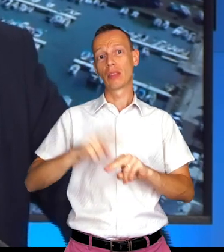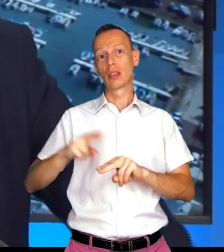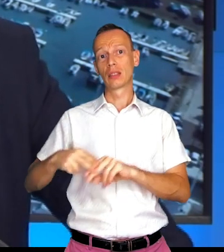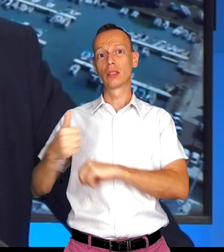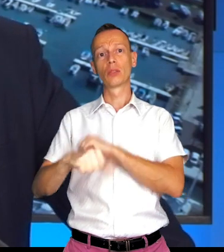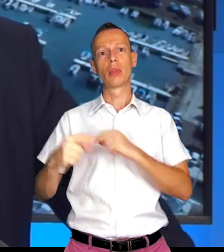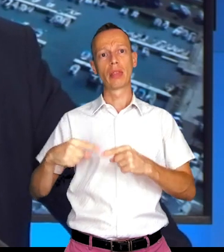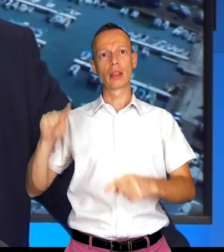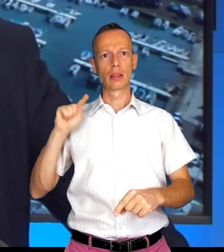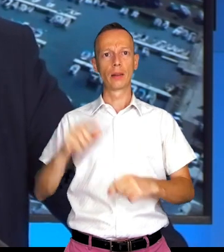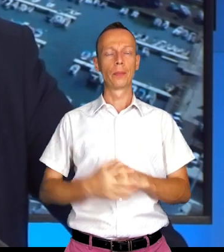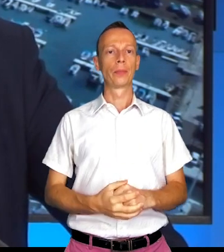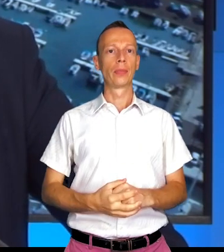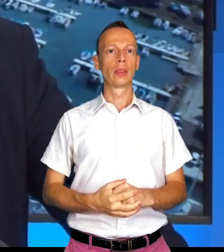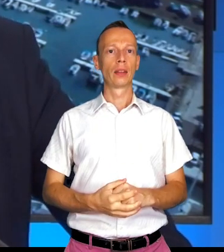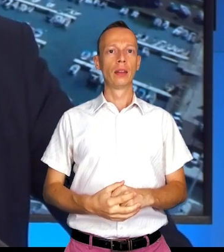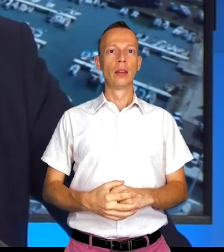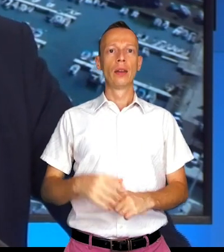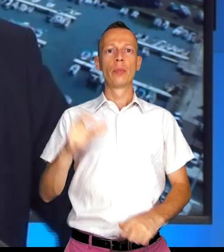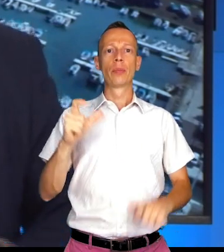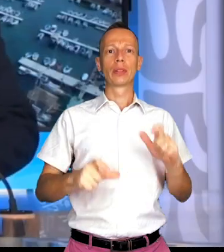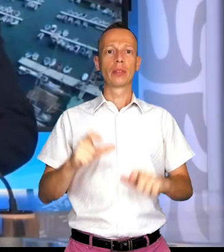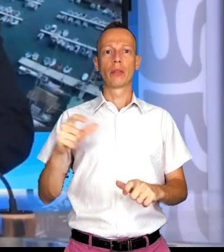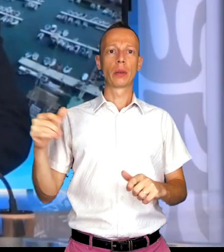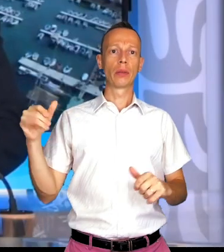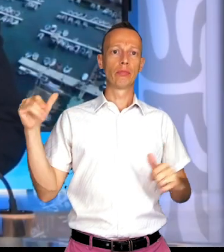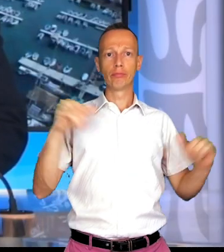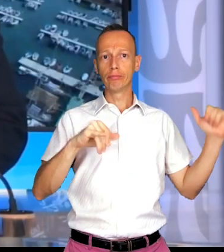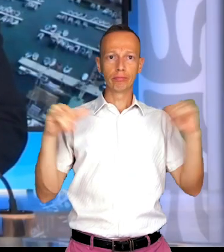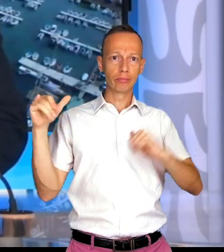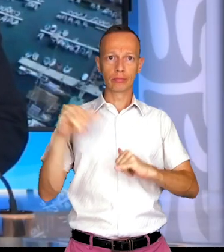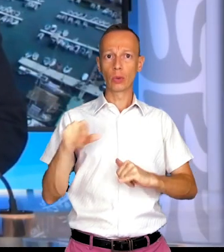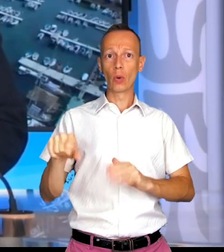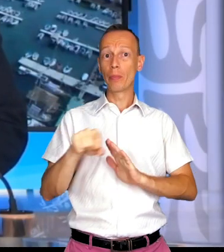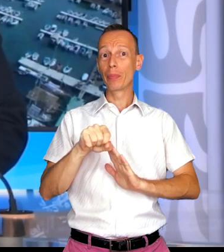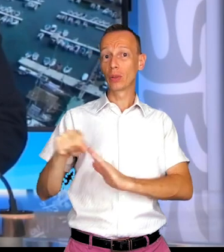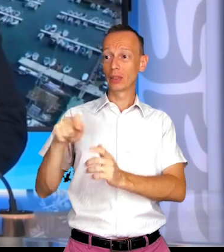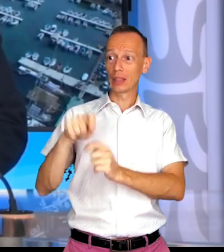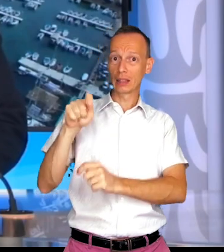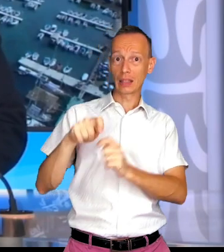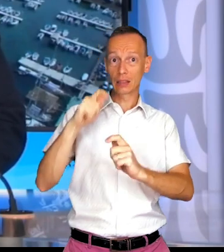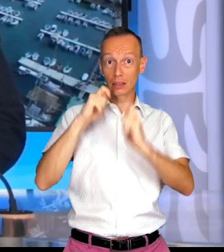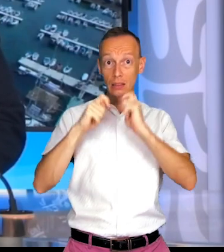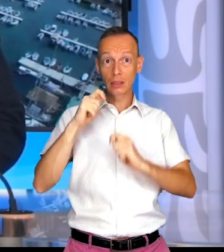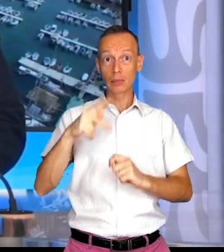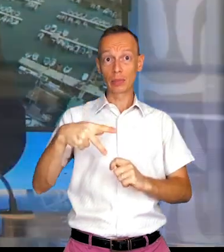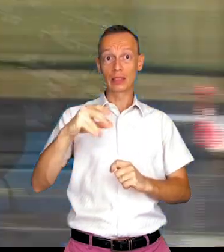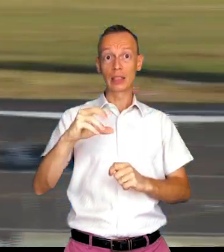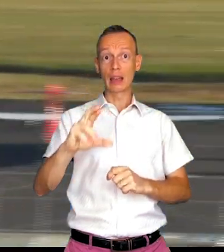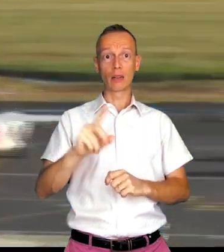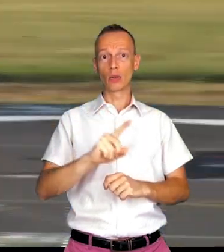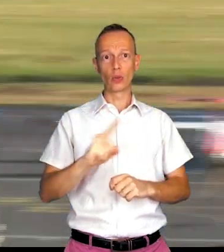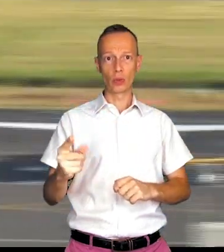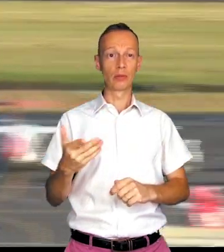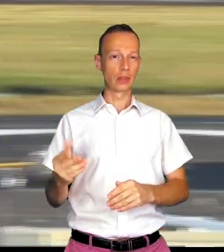puis, évidemment, il y a eu les deux décès de la semaine dernière. Les voyageurs ultramarins ne sont pas prioritaires pour effectuer le test